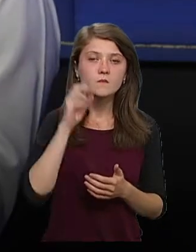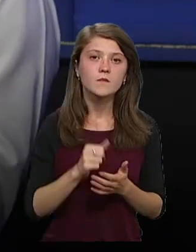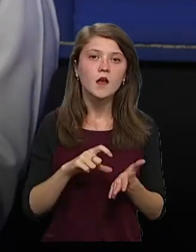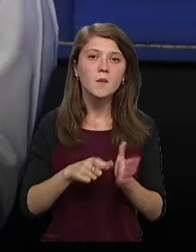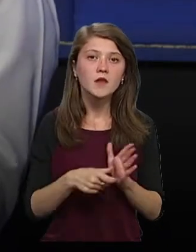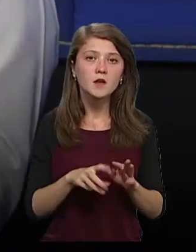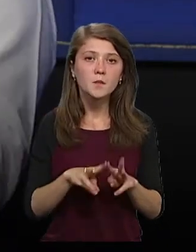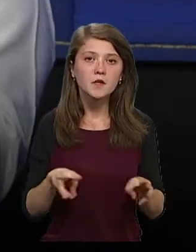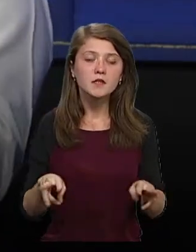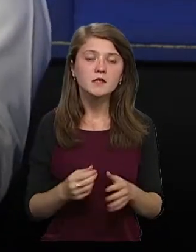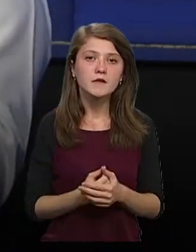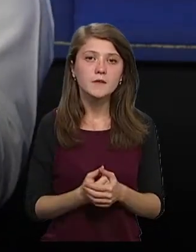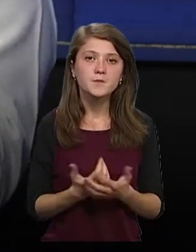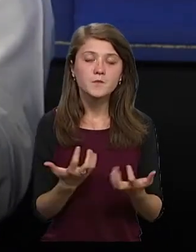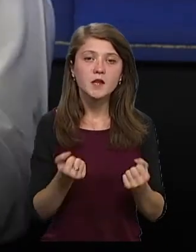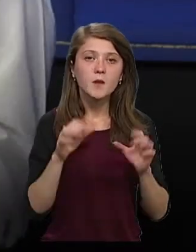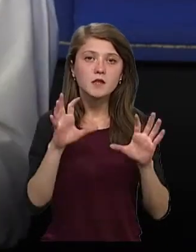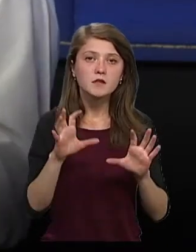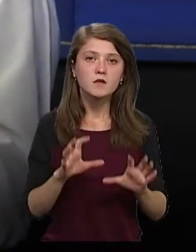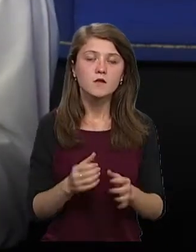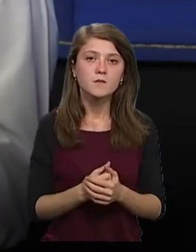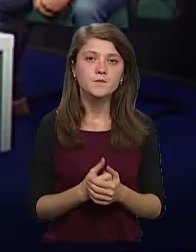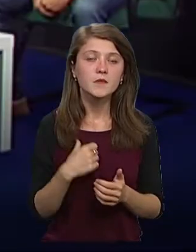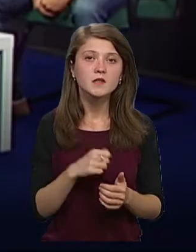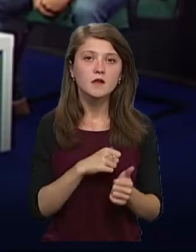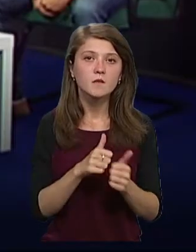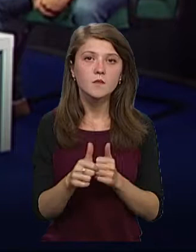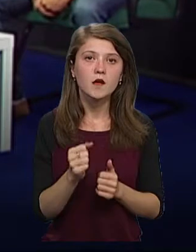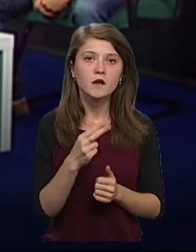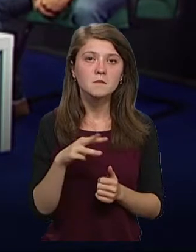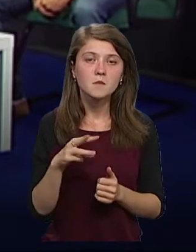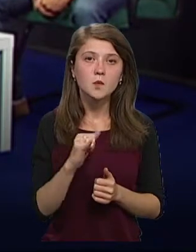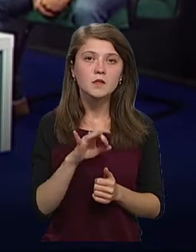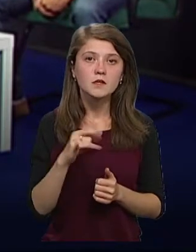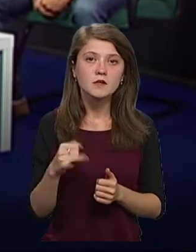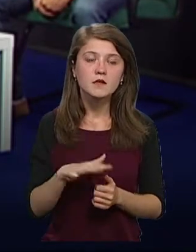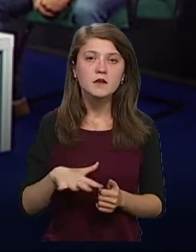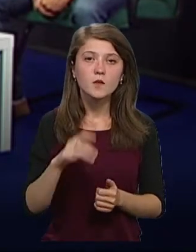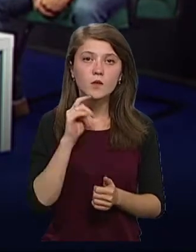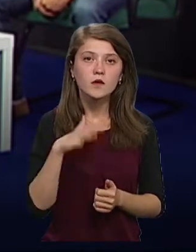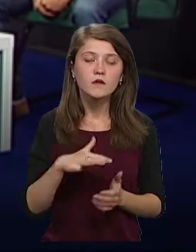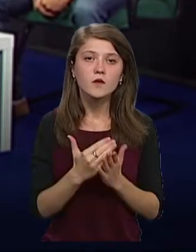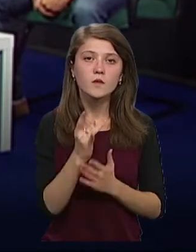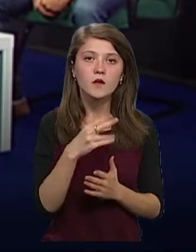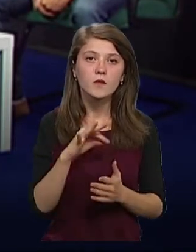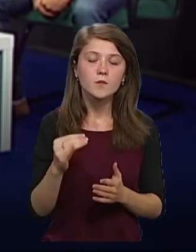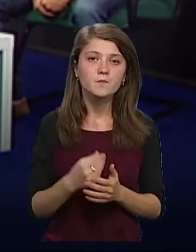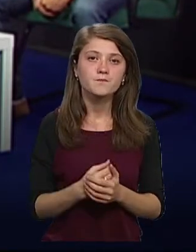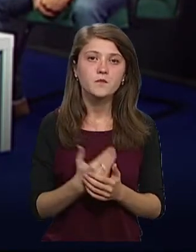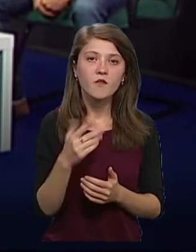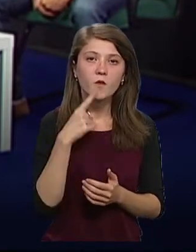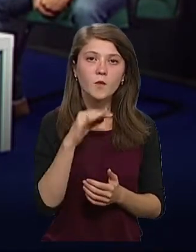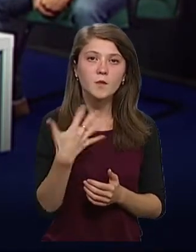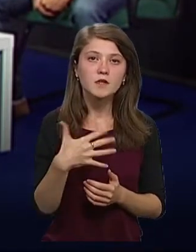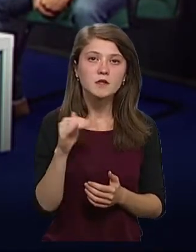міністрів, і потім приймається закон, насамперед, про адмінтерустрій території України Верховною Радою. Ну, ви говорили, про 50